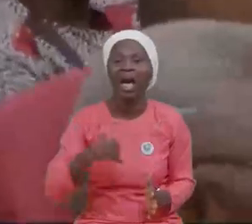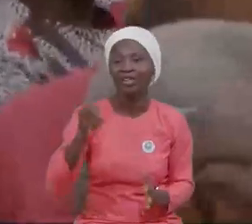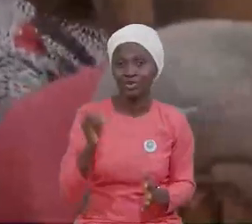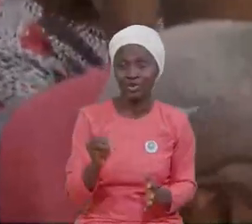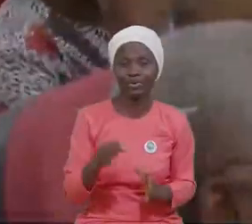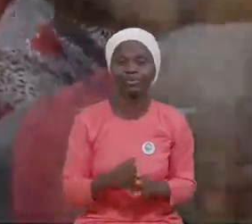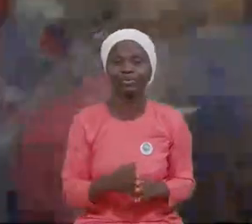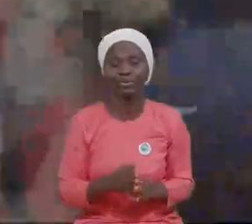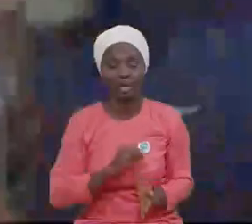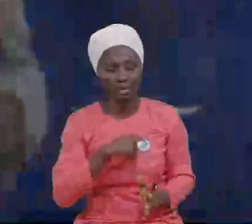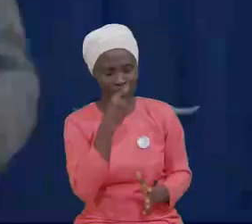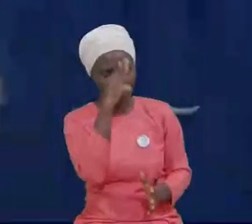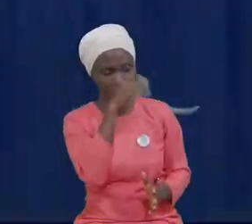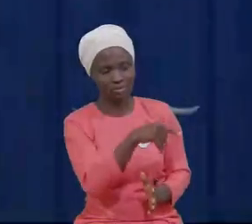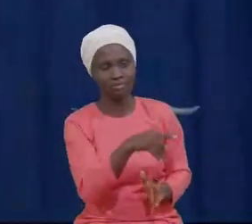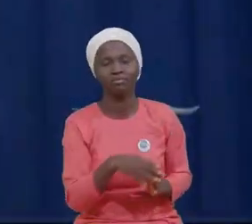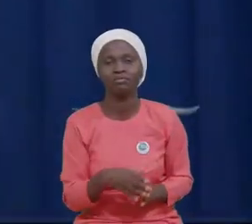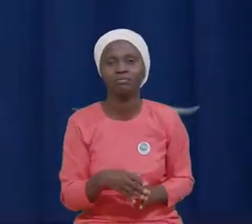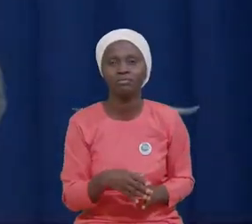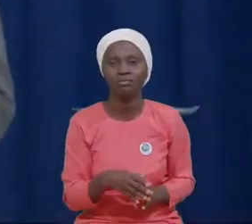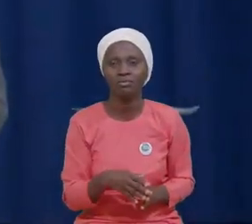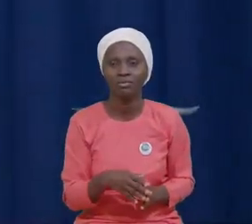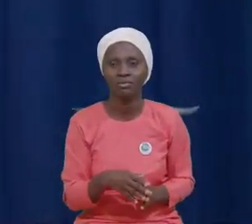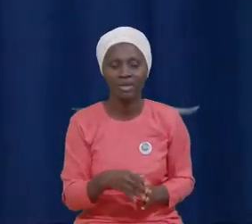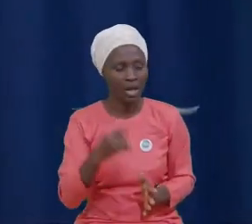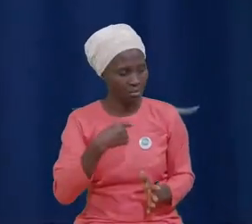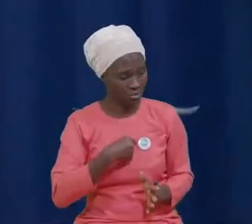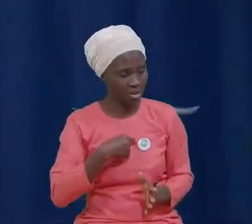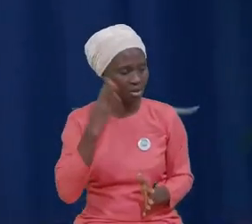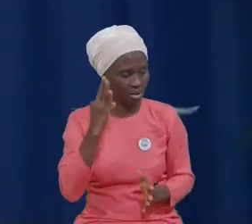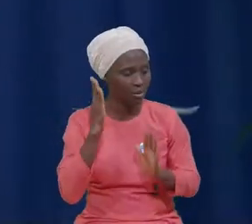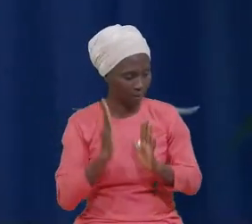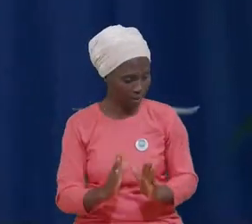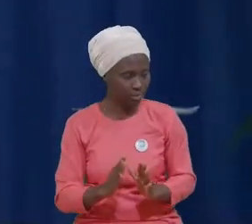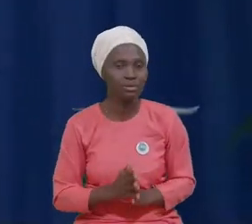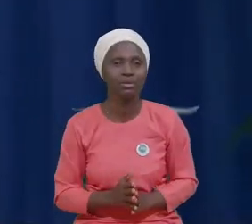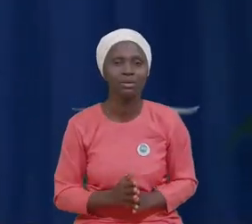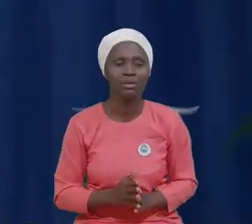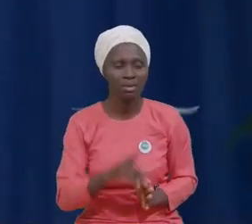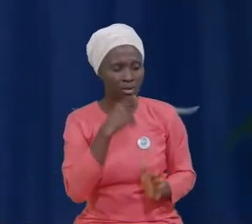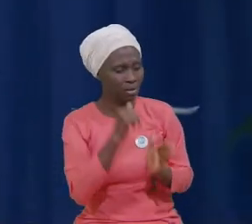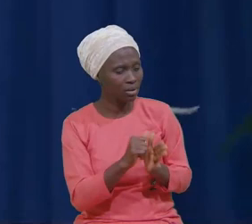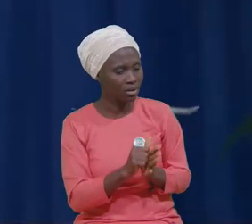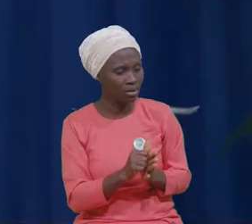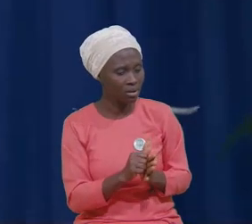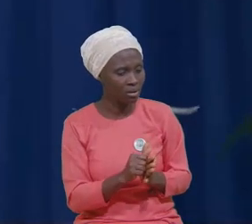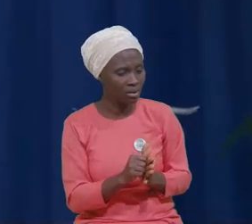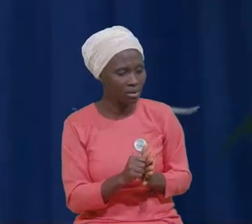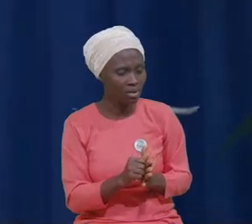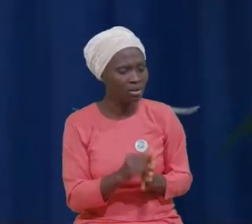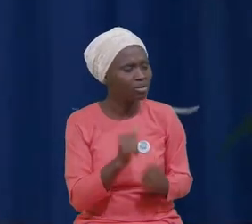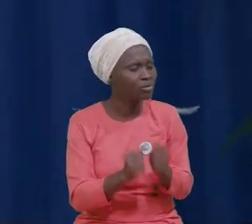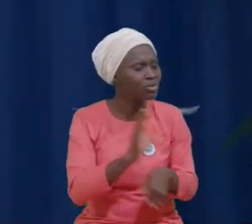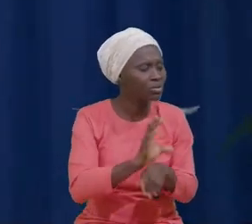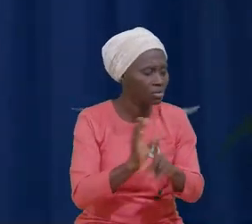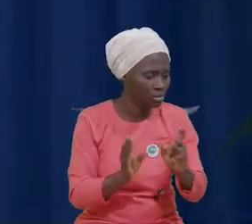Alors, je lui ai dit, je suis un pasteur. Il a dit,